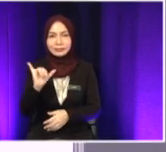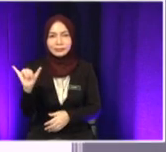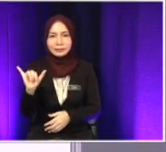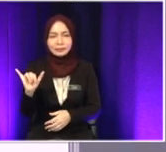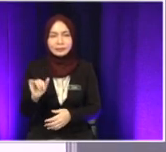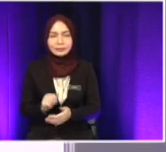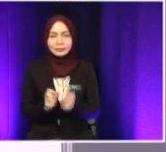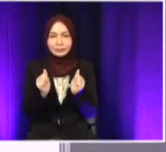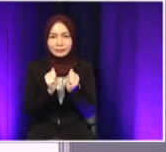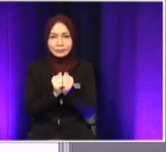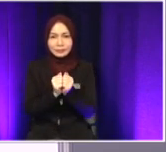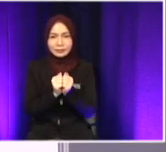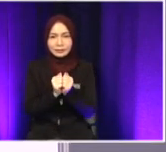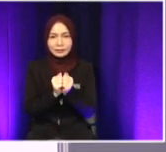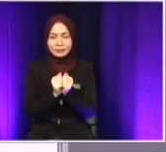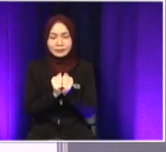dengan